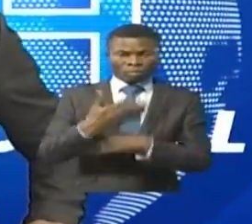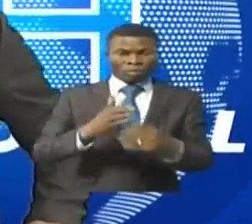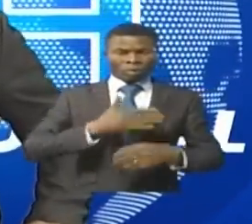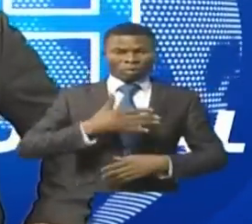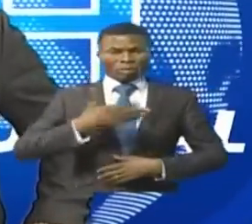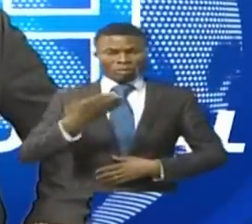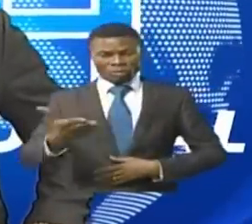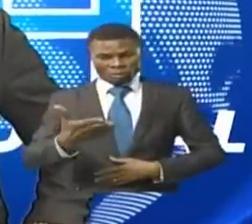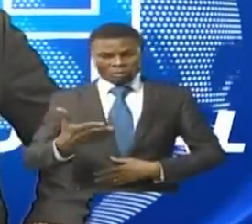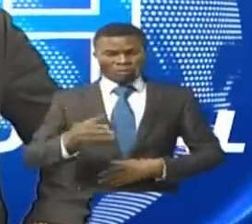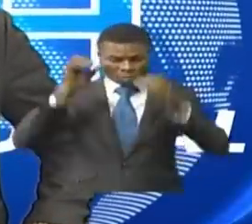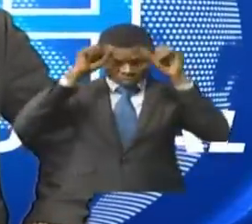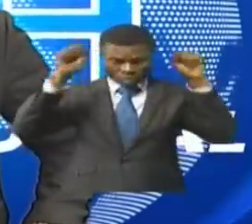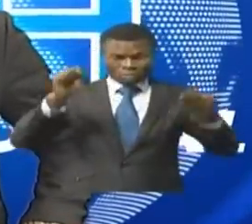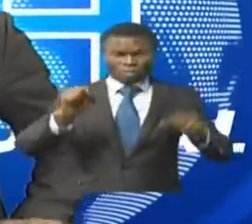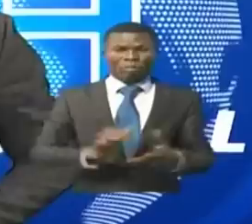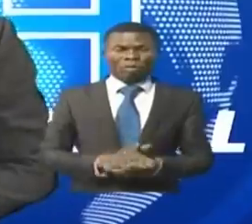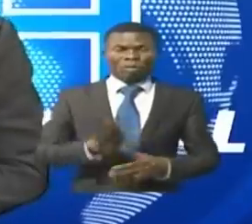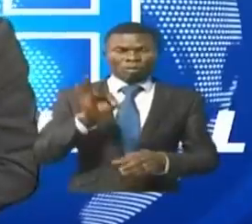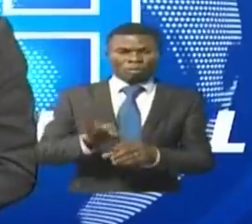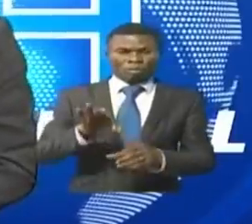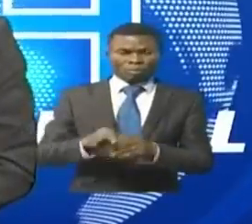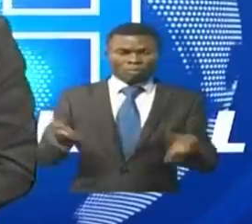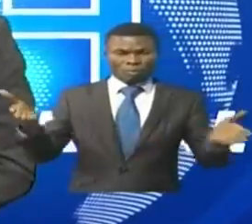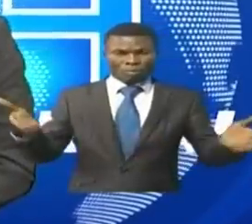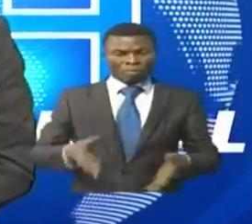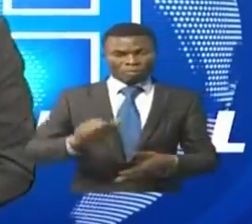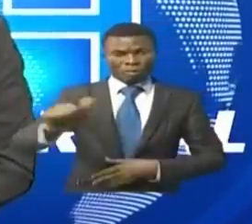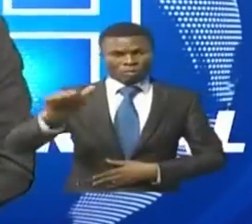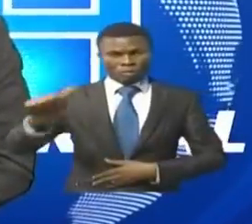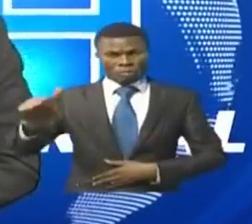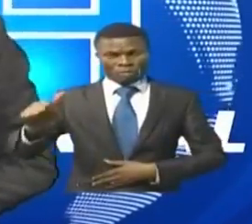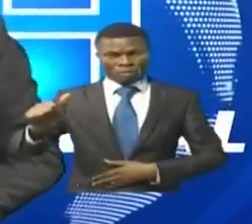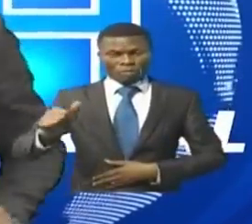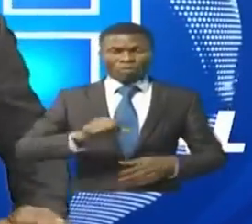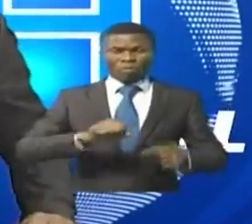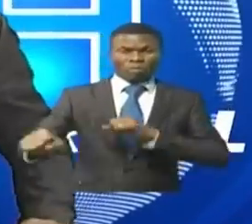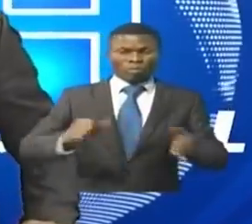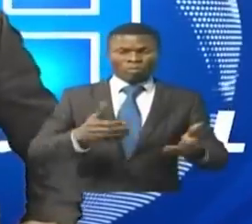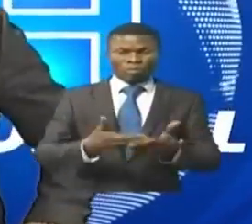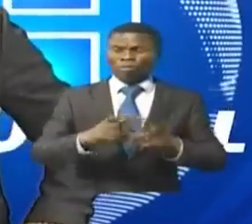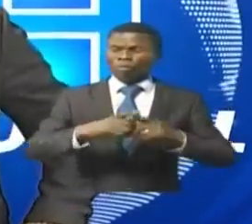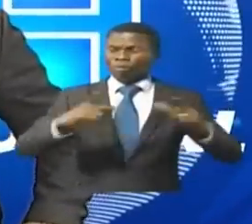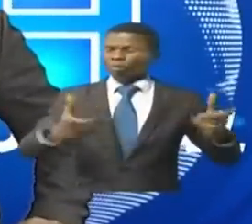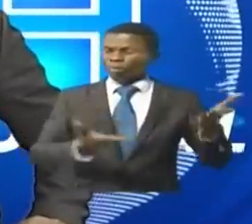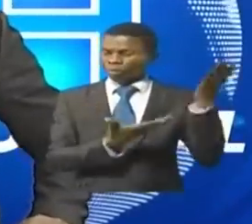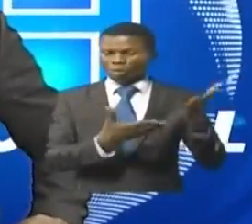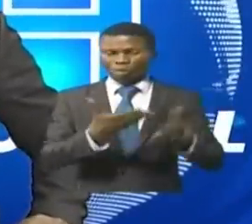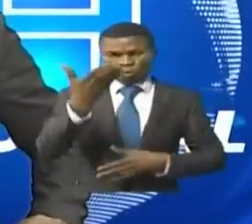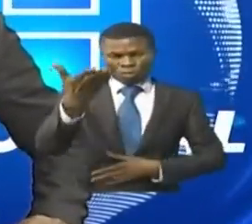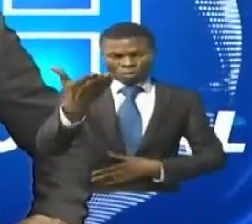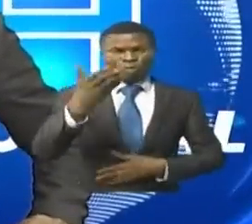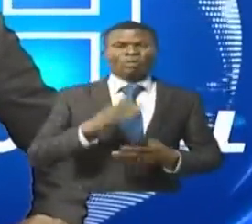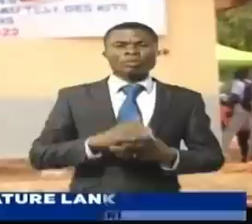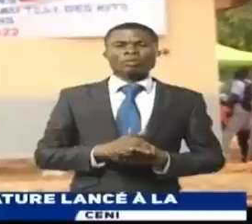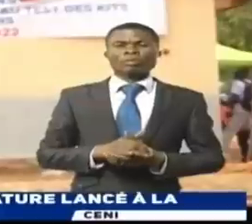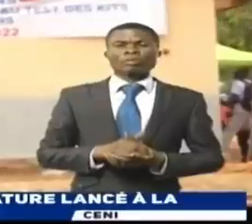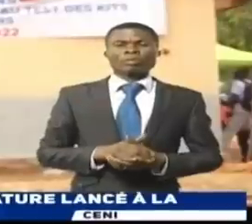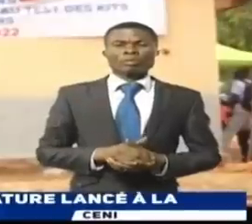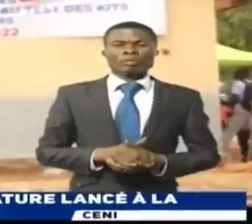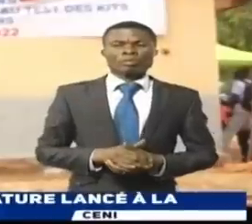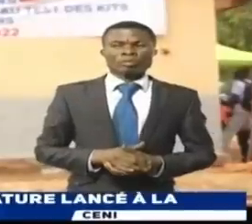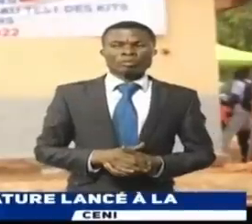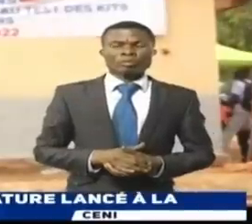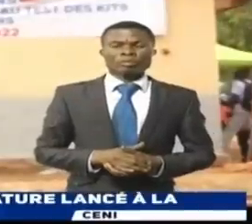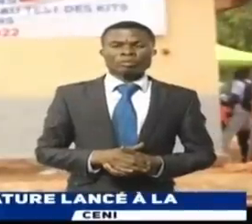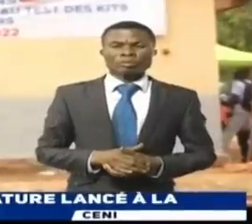Le président de la CENI, Denis Kadima, a assisté personnellement à ces tests grandeur nature. Teti Samba. Après